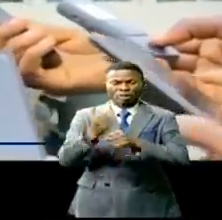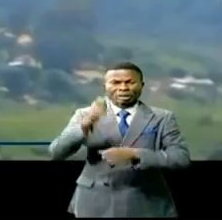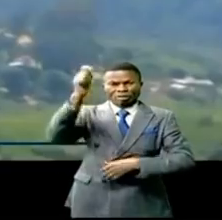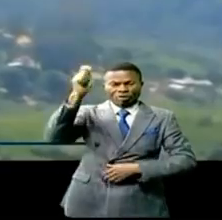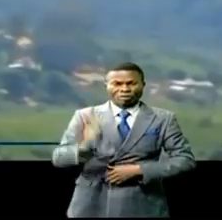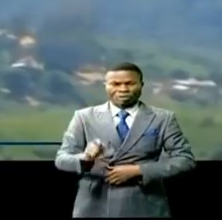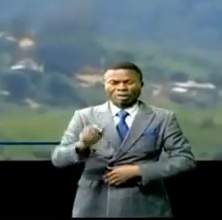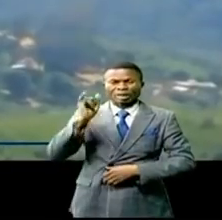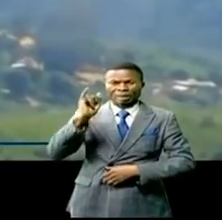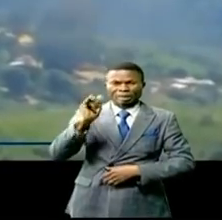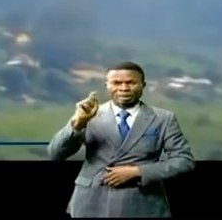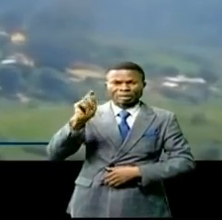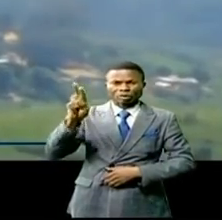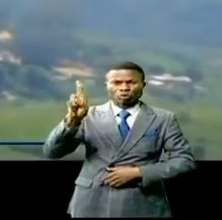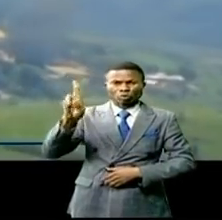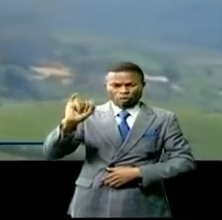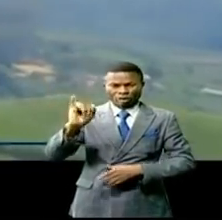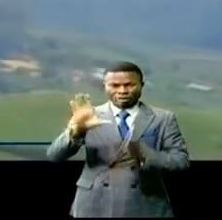ituri